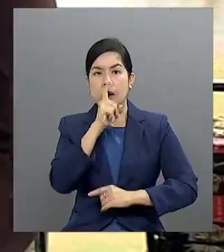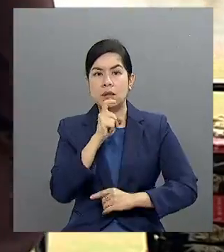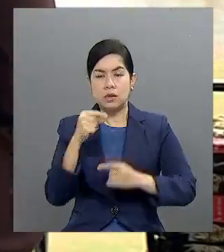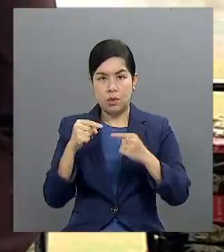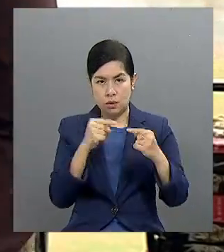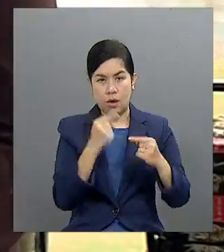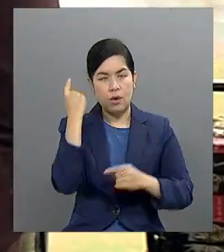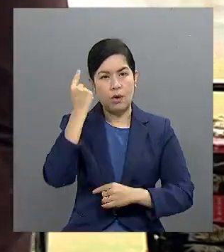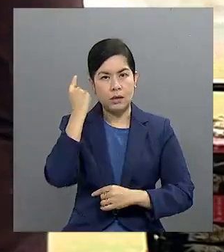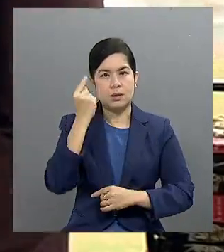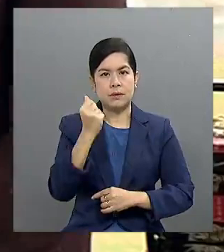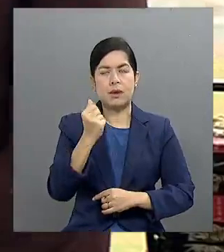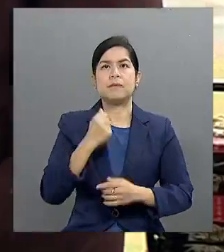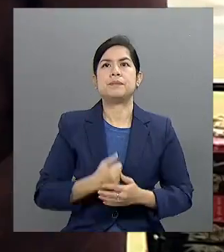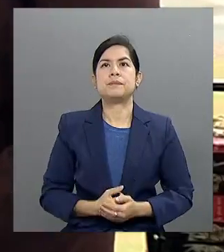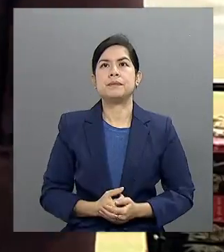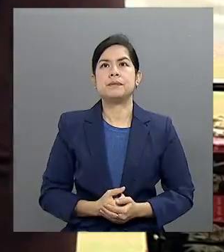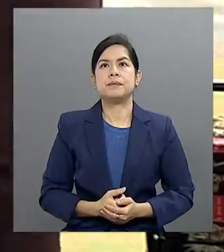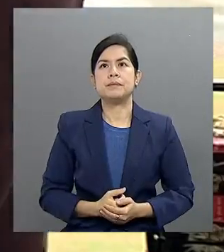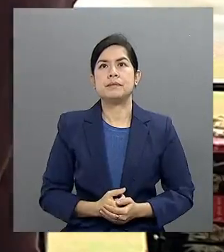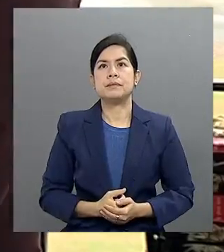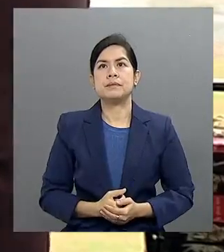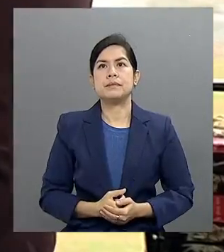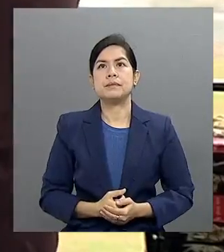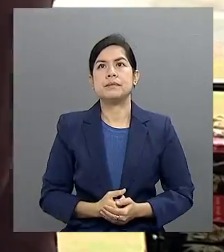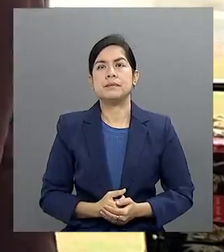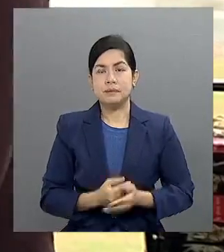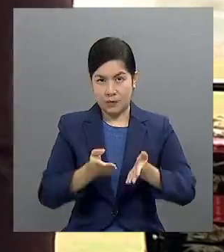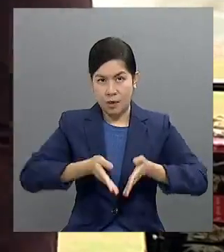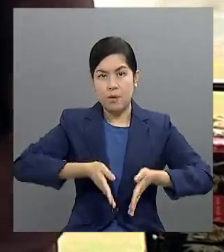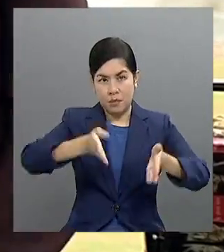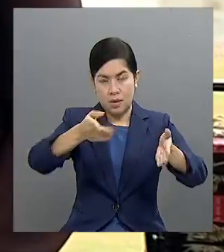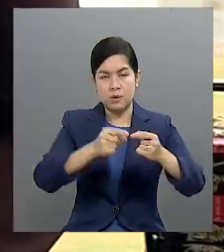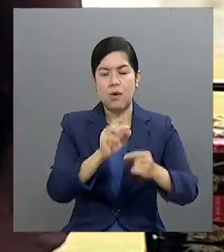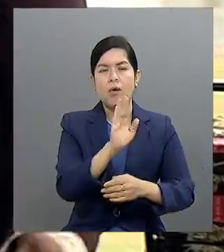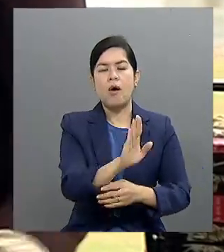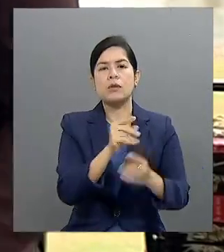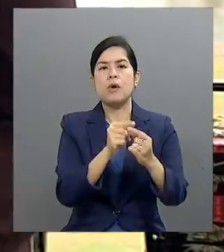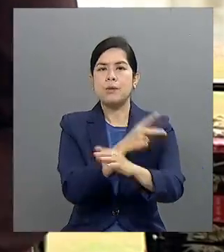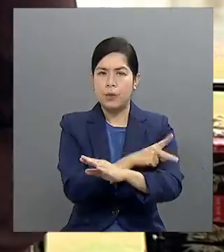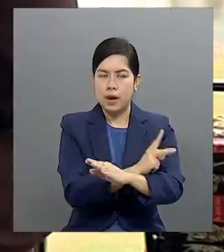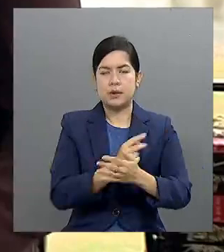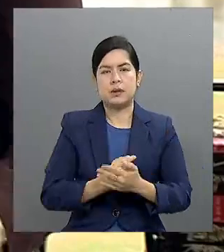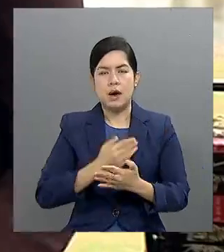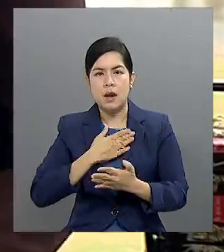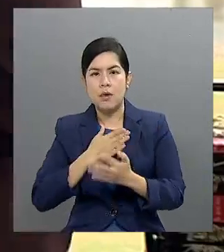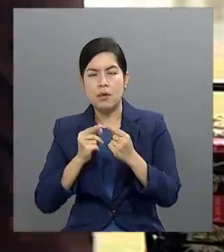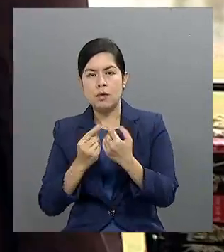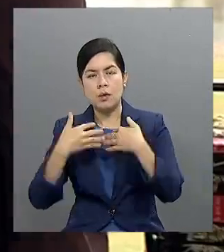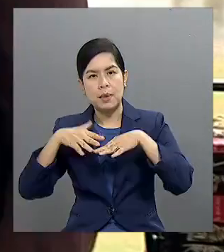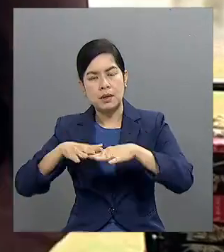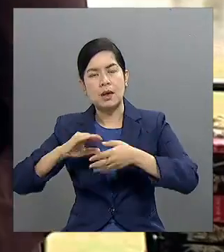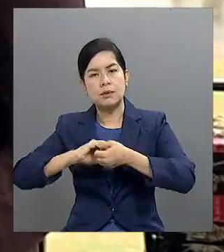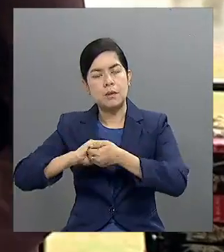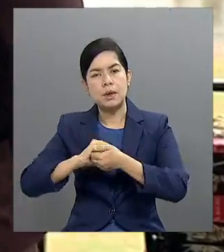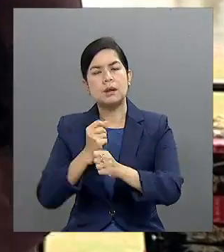จริงๆแล้วเนี่ยครับในย่านเมืองเก่าภูเก็ตเนี่ยเราก็ทำงานร่วมกับทางเทศบาลนครภูเก็ตนะครับในเรื่องของการพัฒนาพื้นที่กิจกรรมสร้างสร